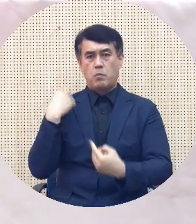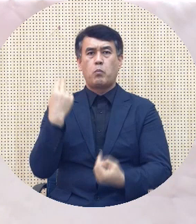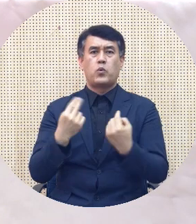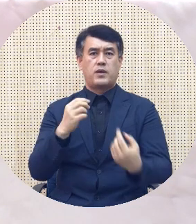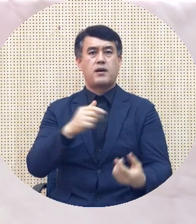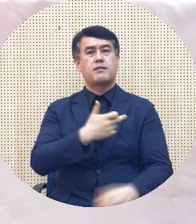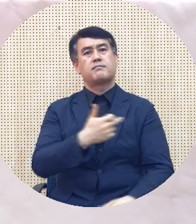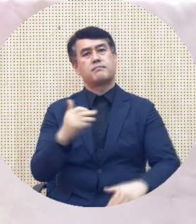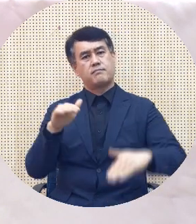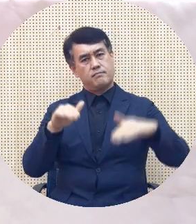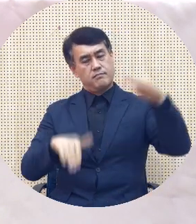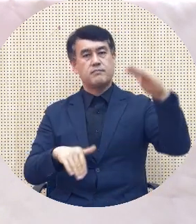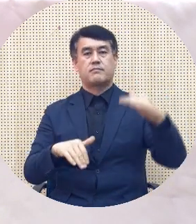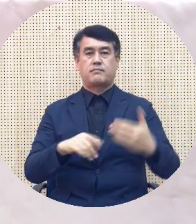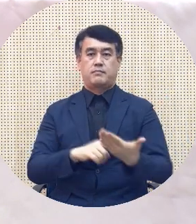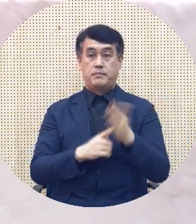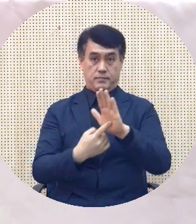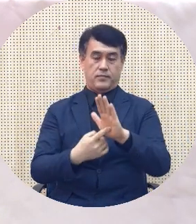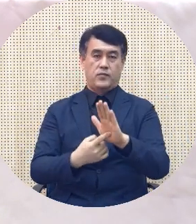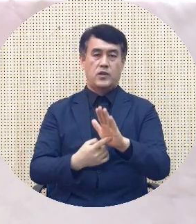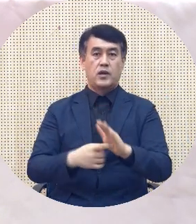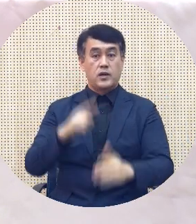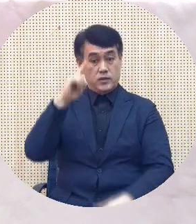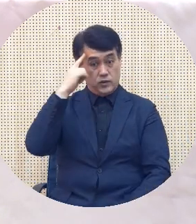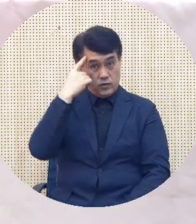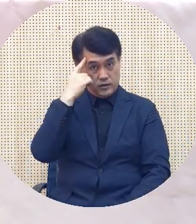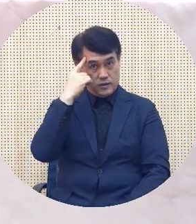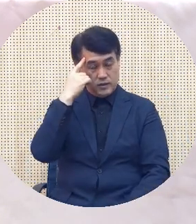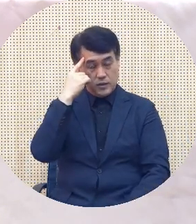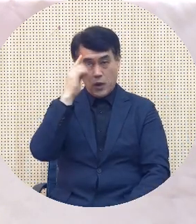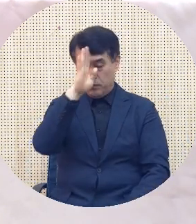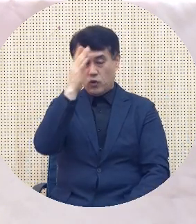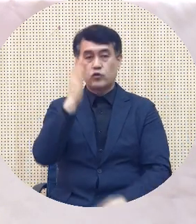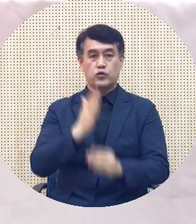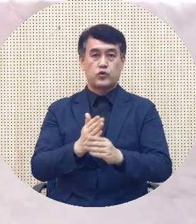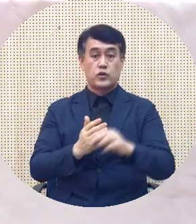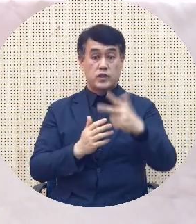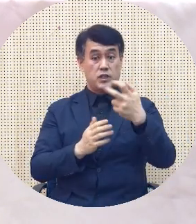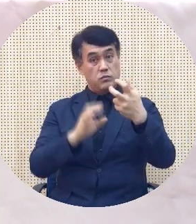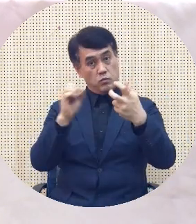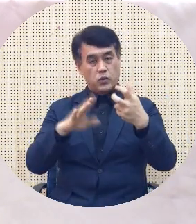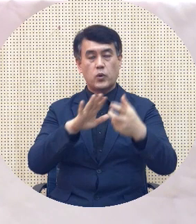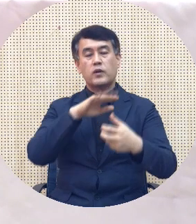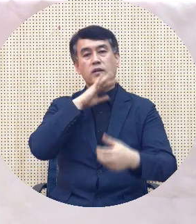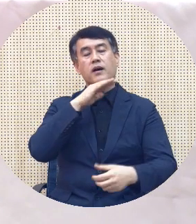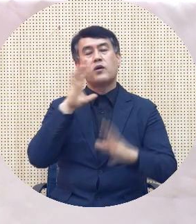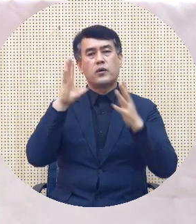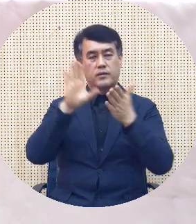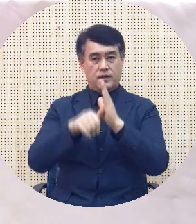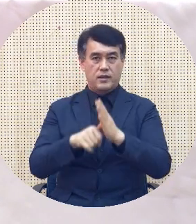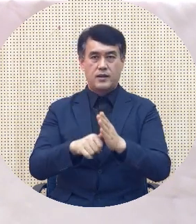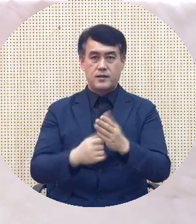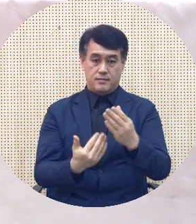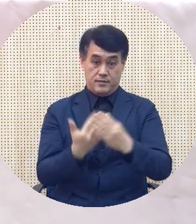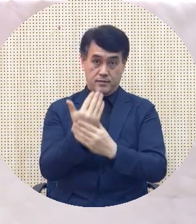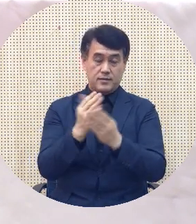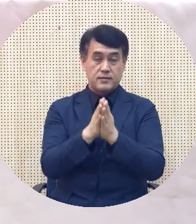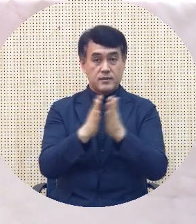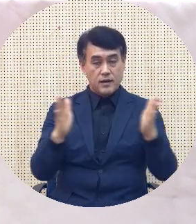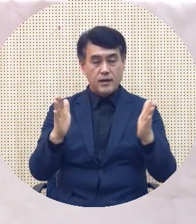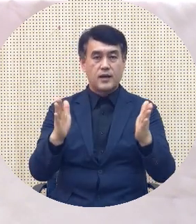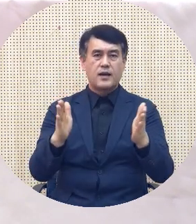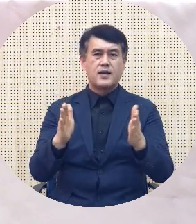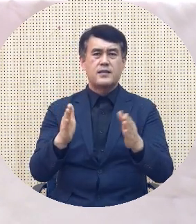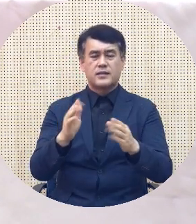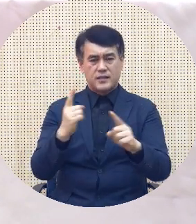합니다. 정신질환의 75%가 25세 이하 어린 나이에 시작되는데 진단과 치료를 적기에 지속적으로